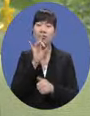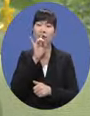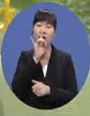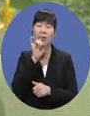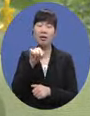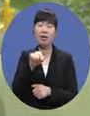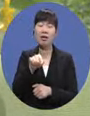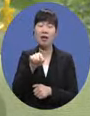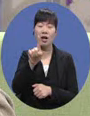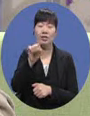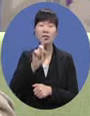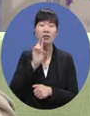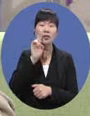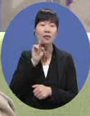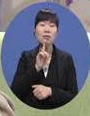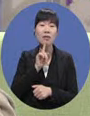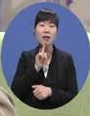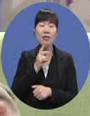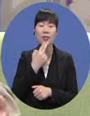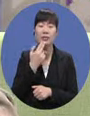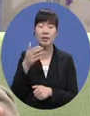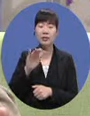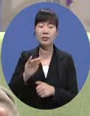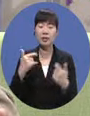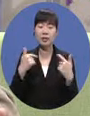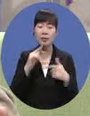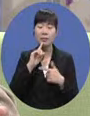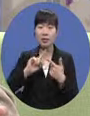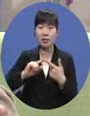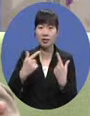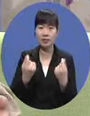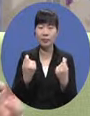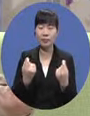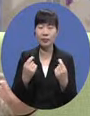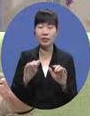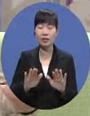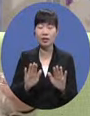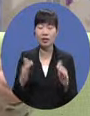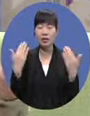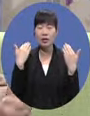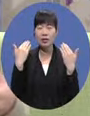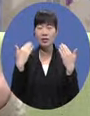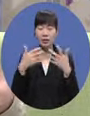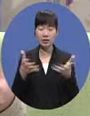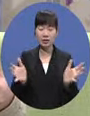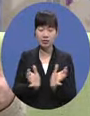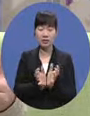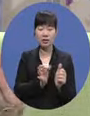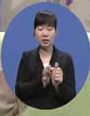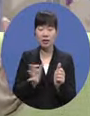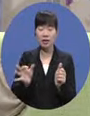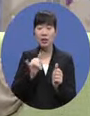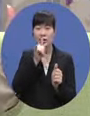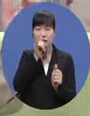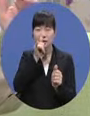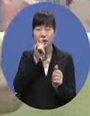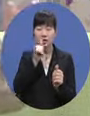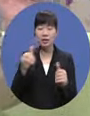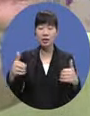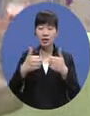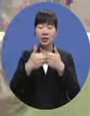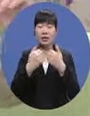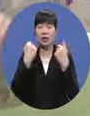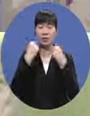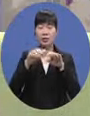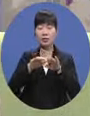왜냐하면 그게 하나도 틀린 말이 아니잖아요. 네. 근데 늘 말씀드리지만 이 학교의 집단 따돌림은요. 대등한